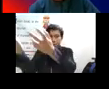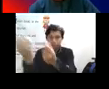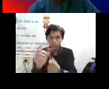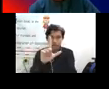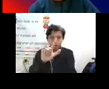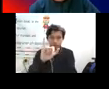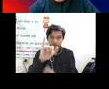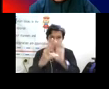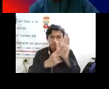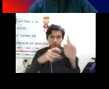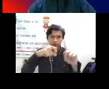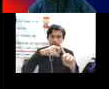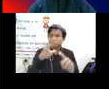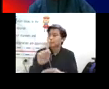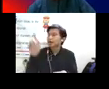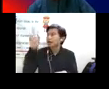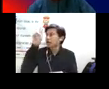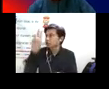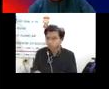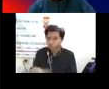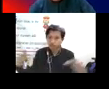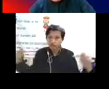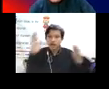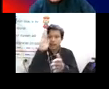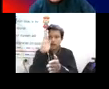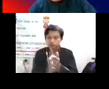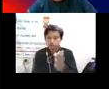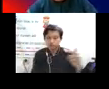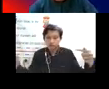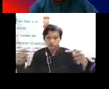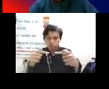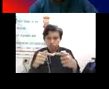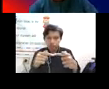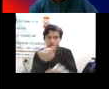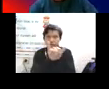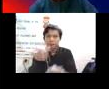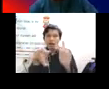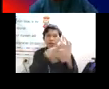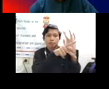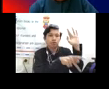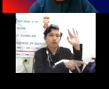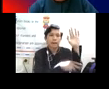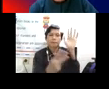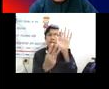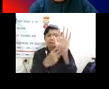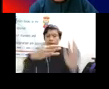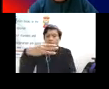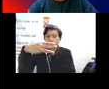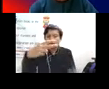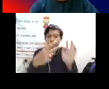nanti tinggal di klik kemudian nanti perlu login sekali lagi untuk masuk ke web